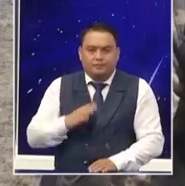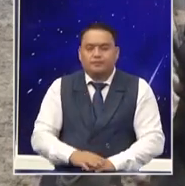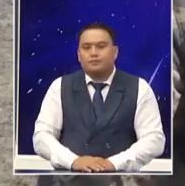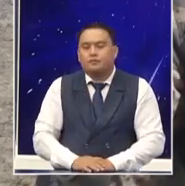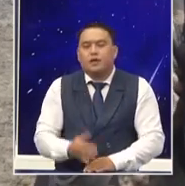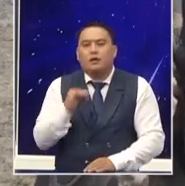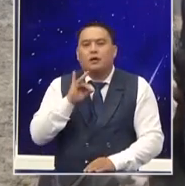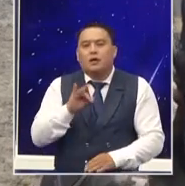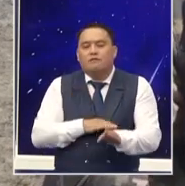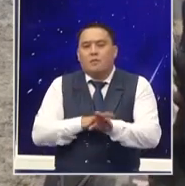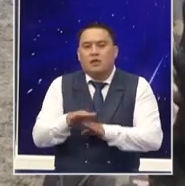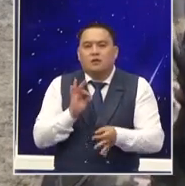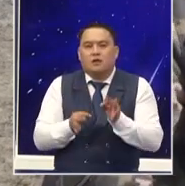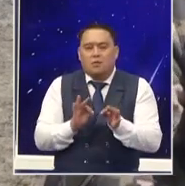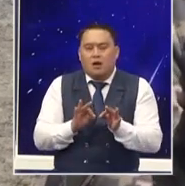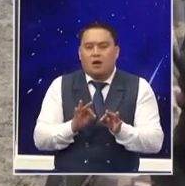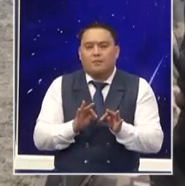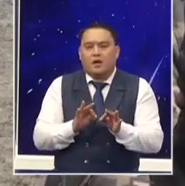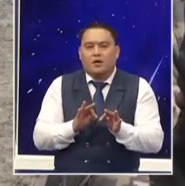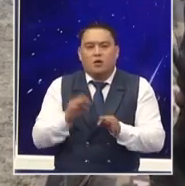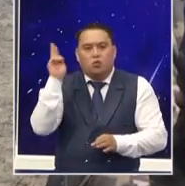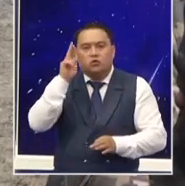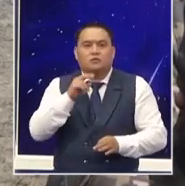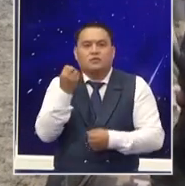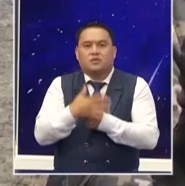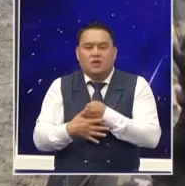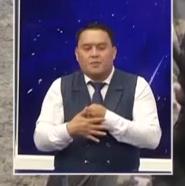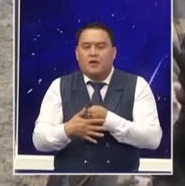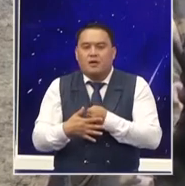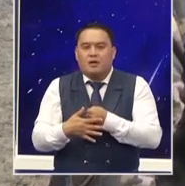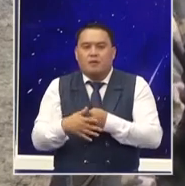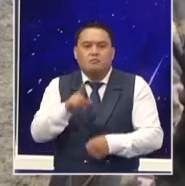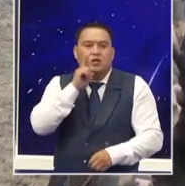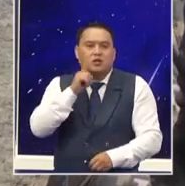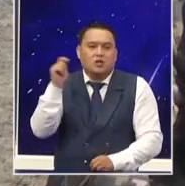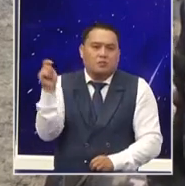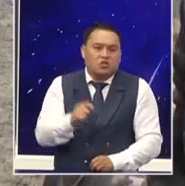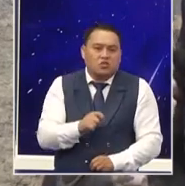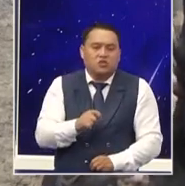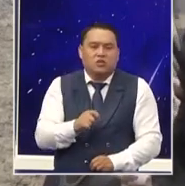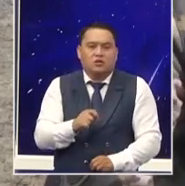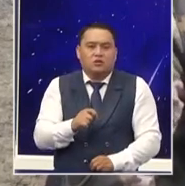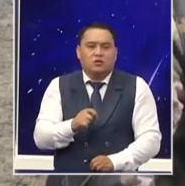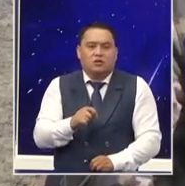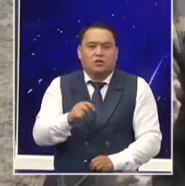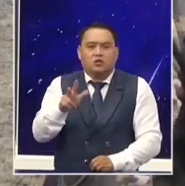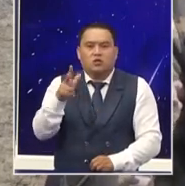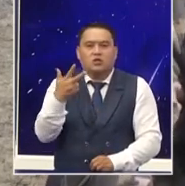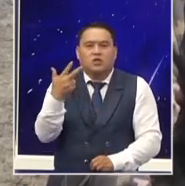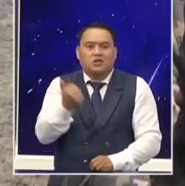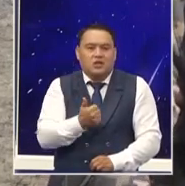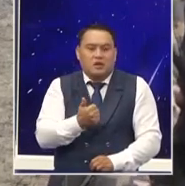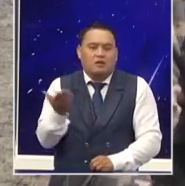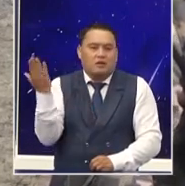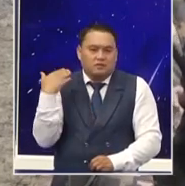и выполняли нормативы по огневой подготовке на учебном центре. Молодые бойцы, прибывшие менее 3 недель назад,